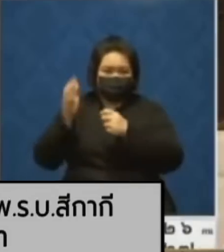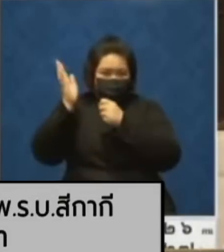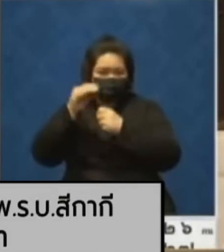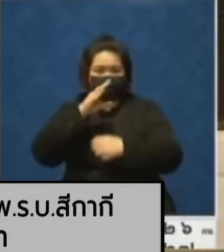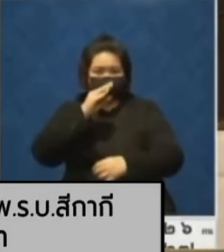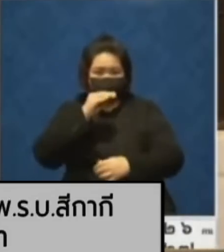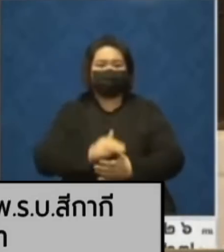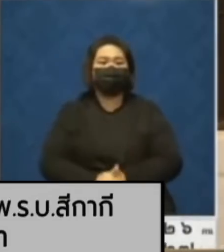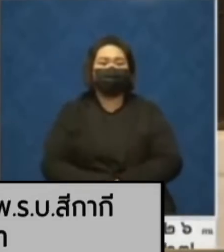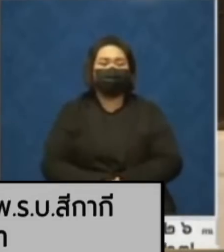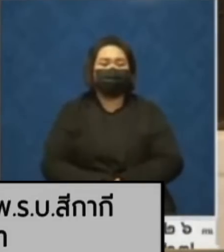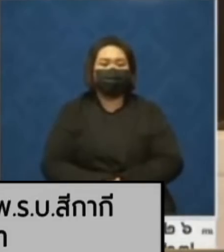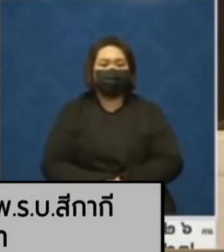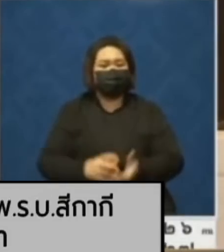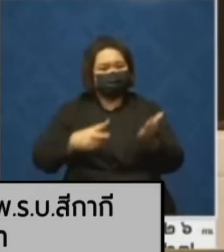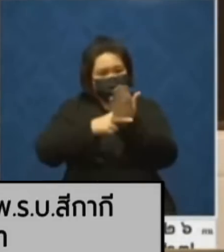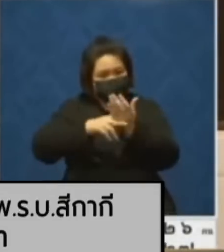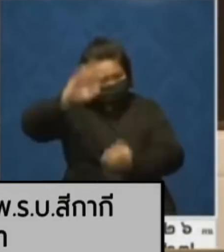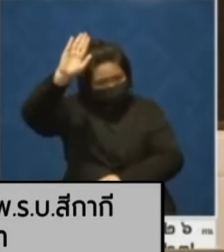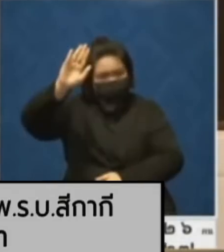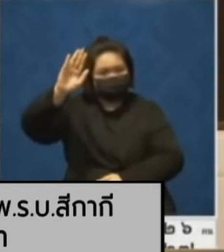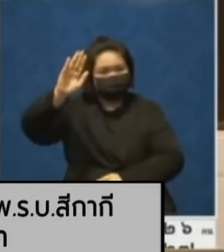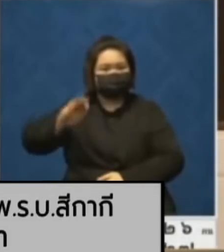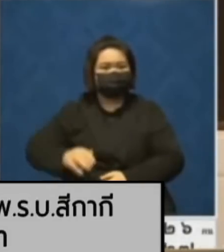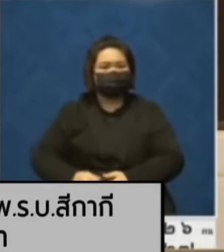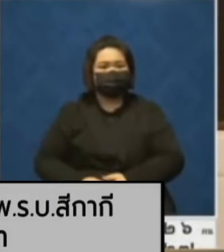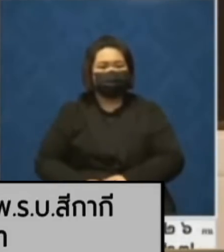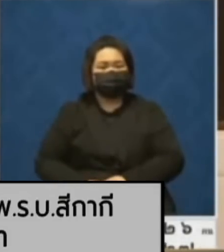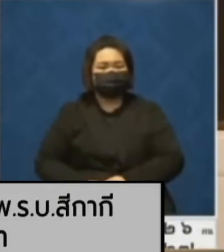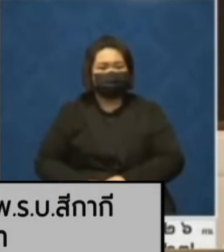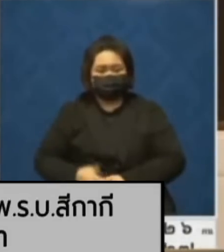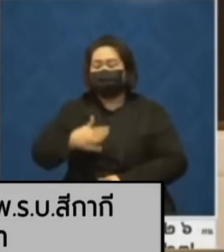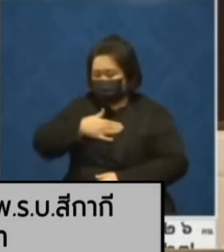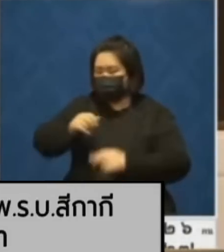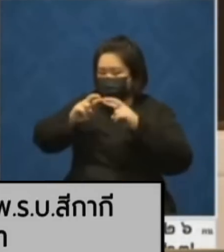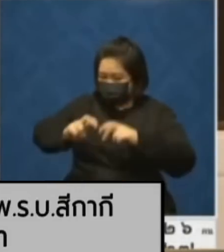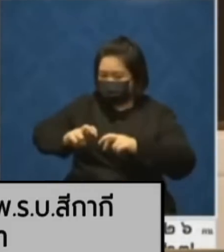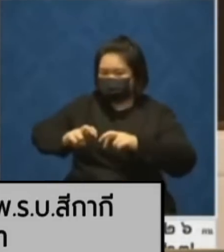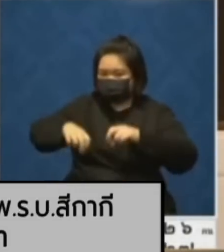บท่านบนกกิรมชครบผมวนิชายไปแล้ว